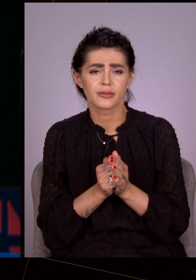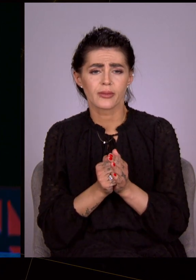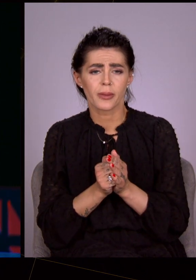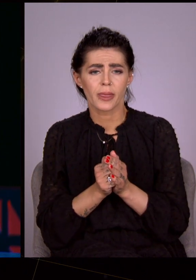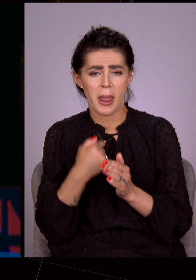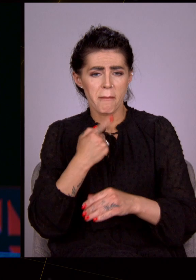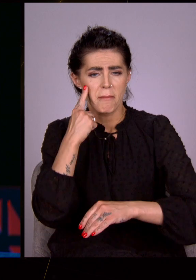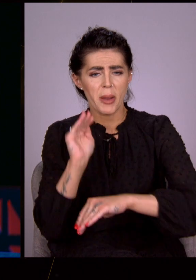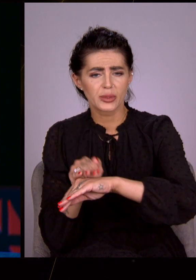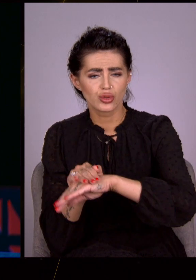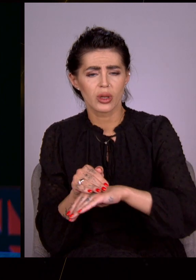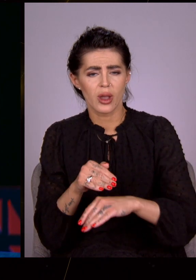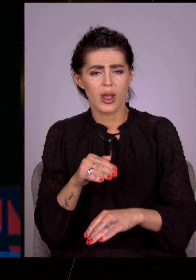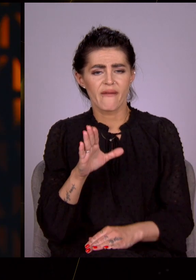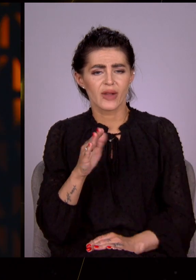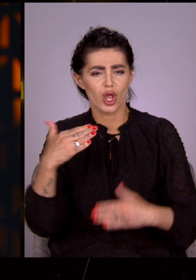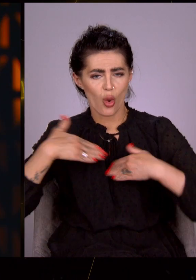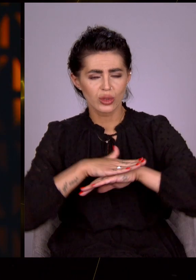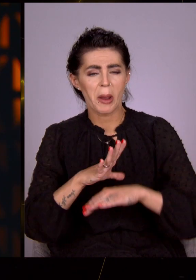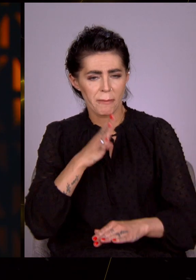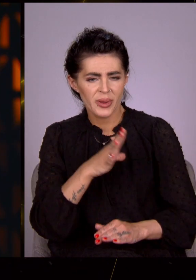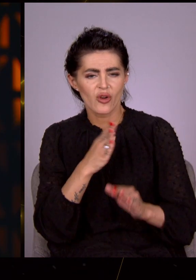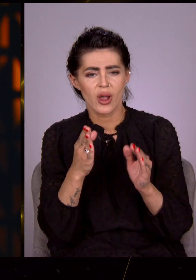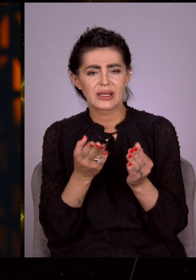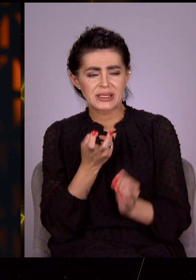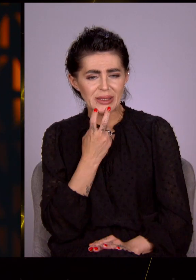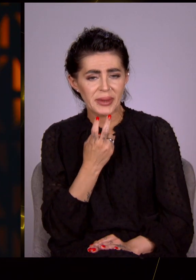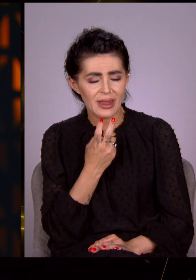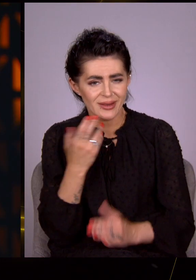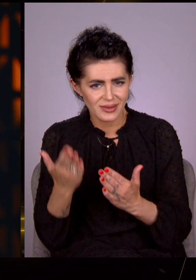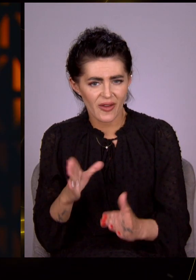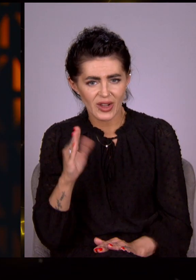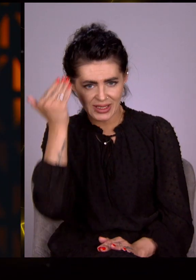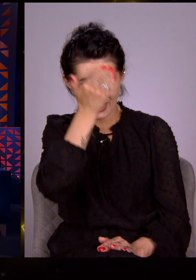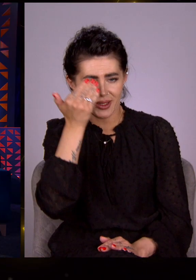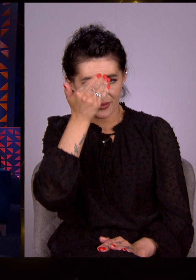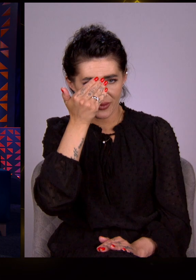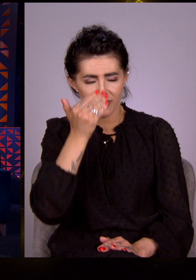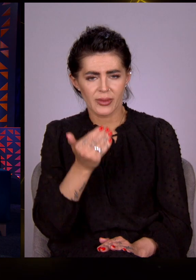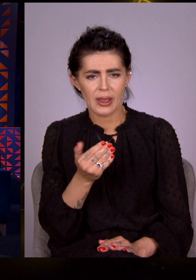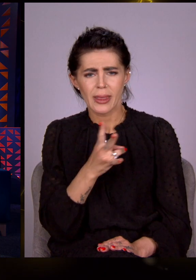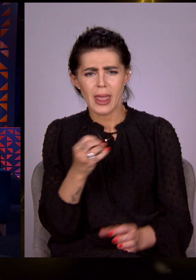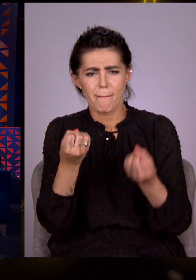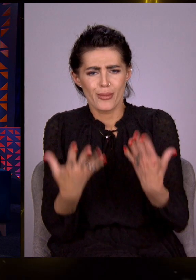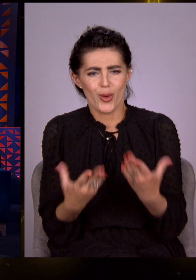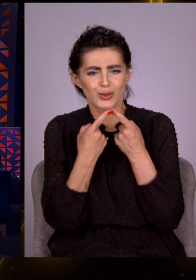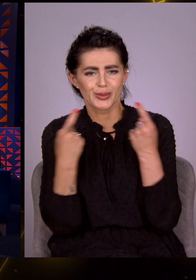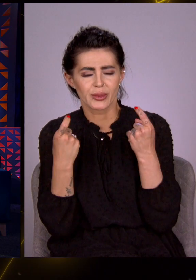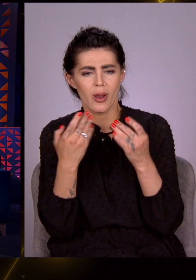вночі сміється. Тобто вона от в сні сміялася. Це не просто посмішка там, а